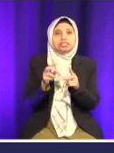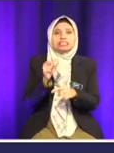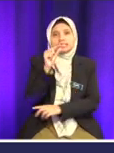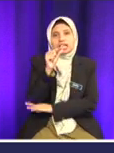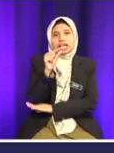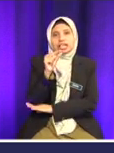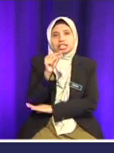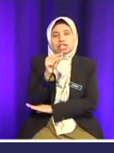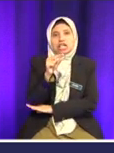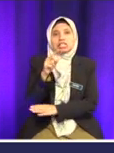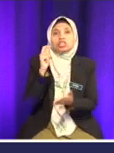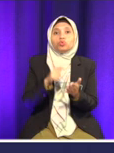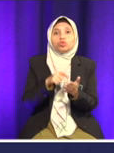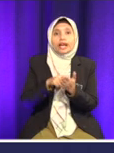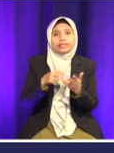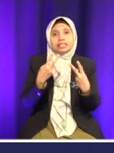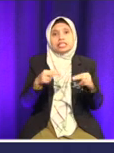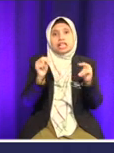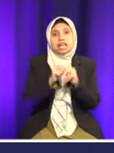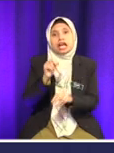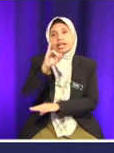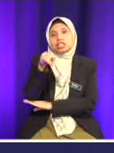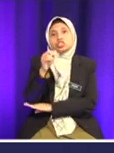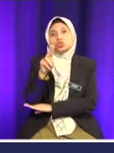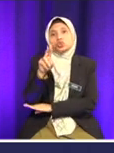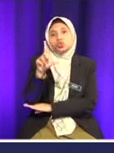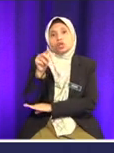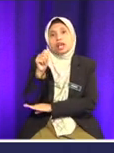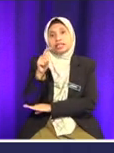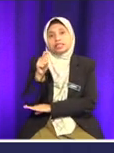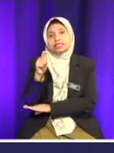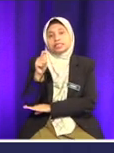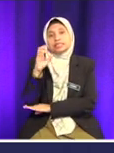nilai P Oke dan berikan justifikasi